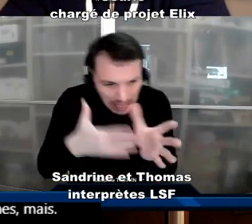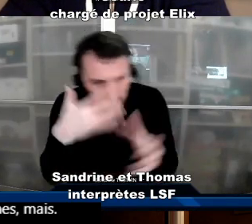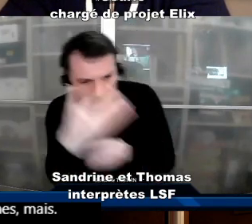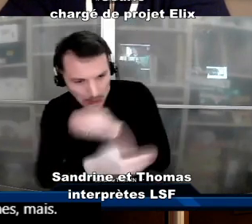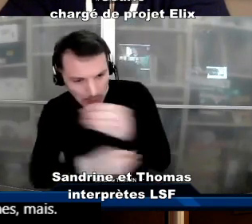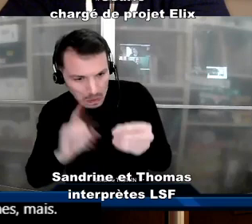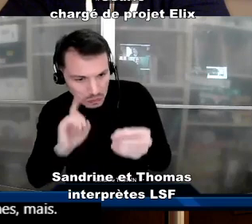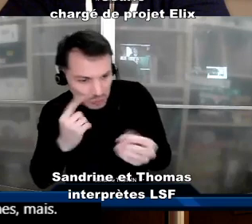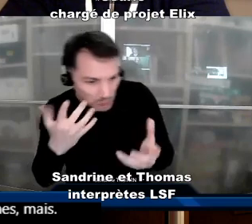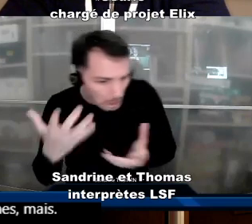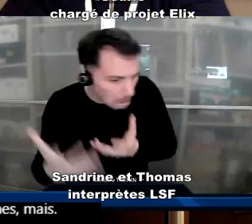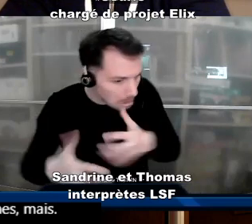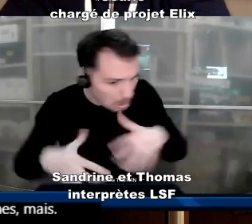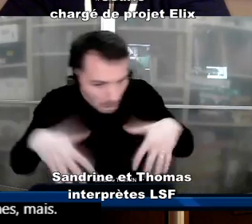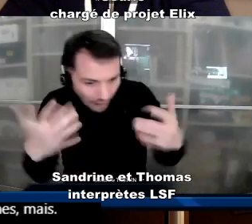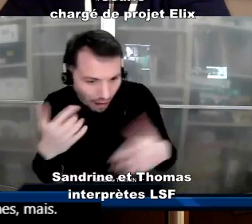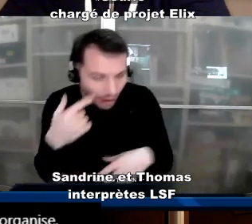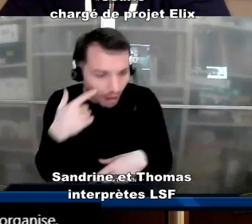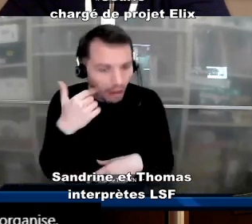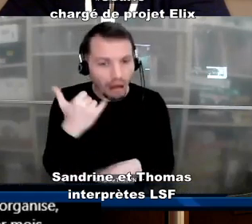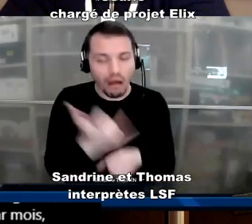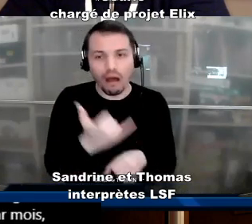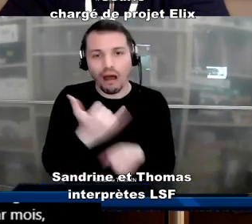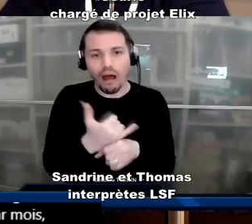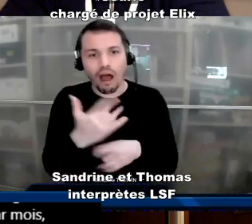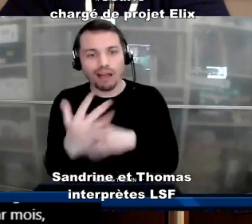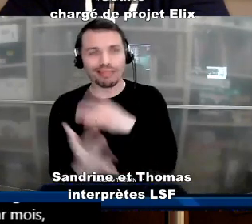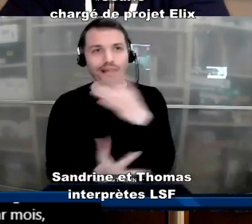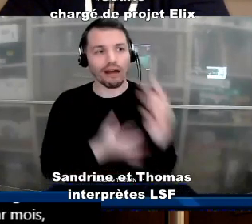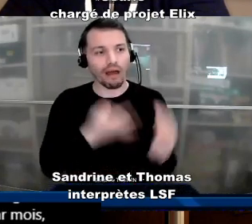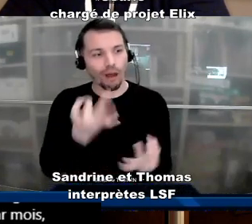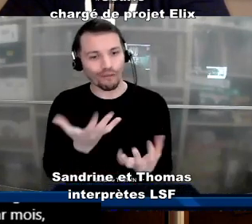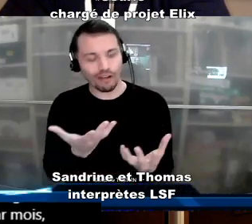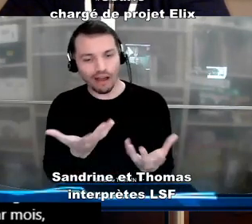peut-être quelques signes, mais qui vont surtout passer un moment